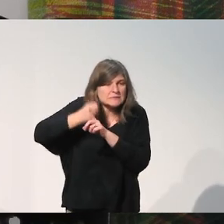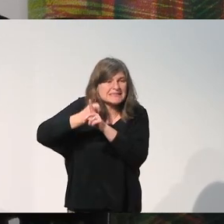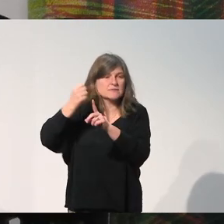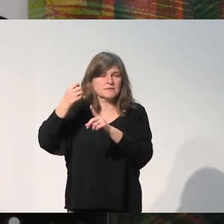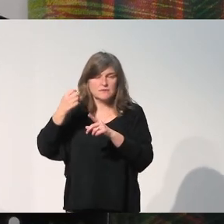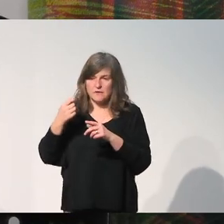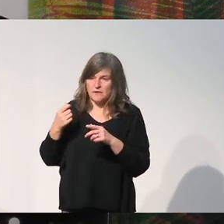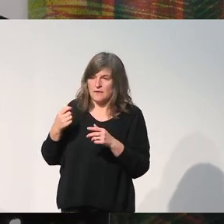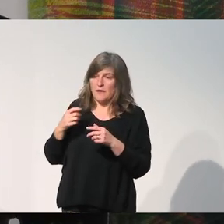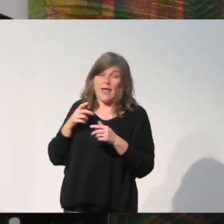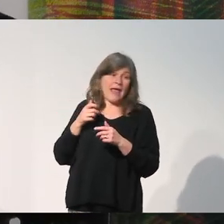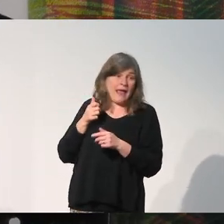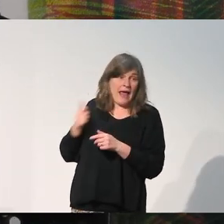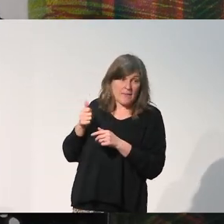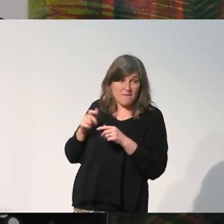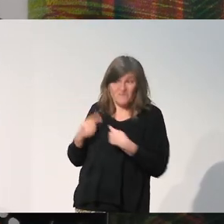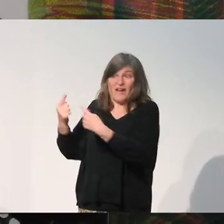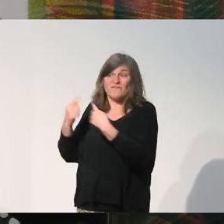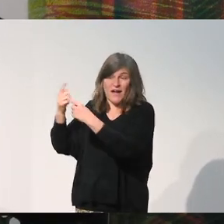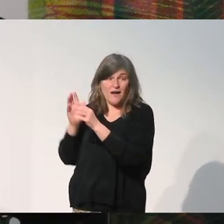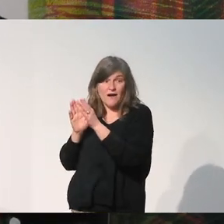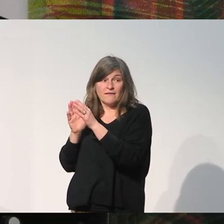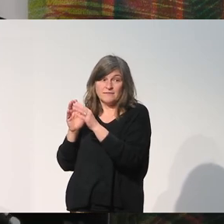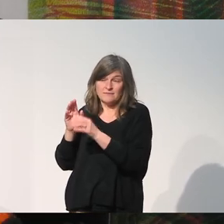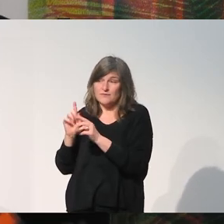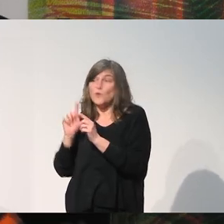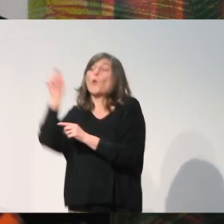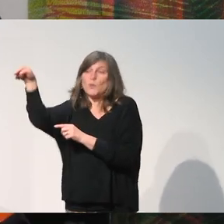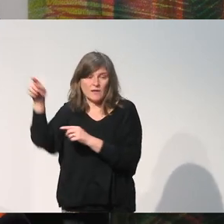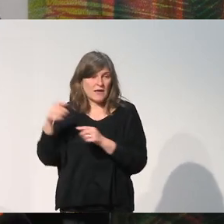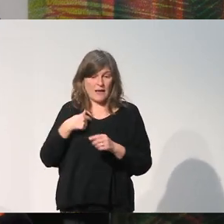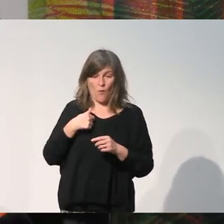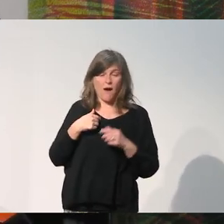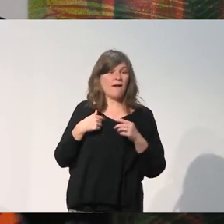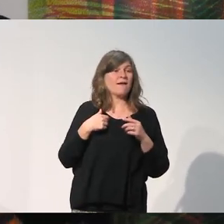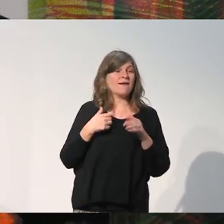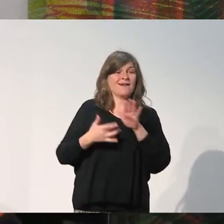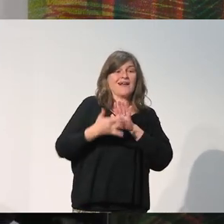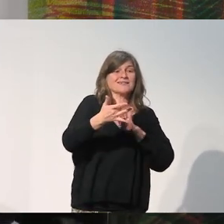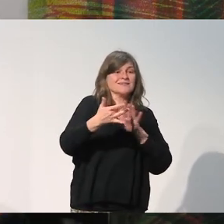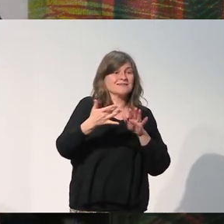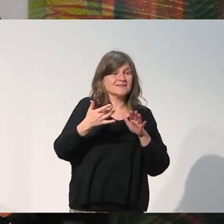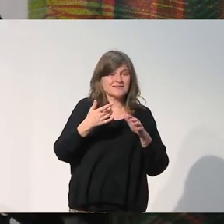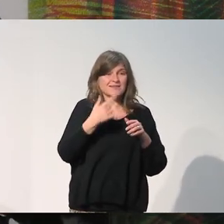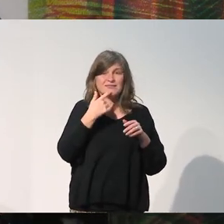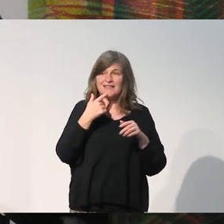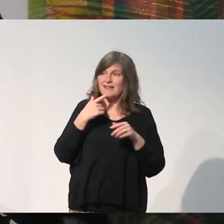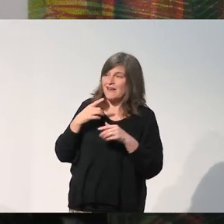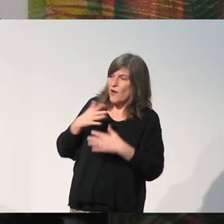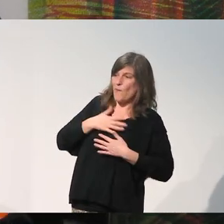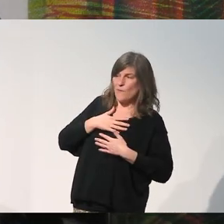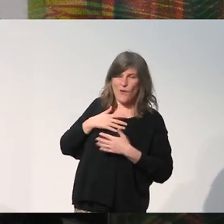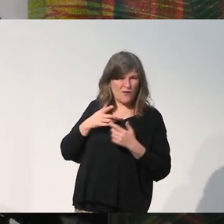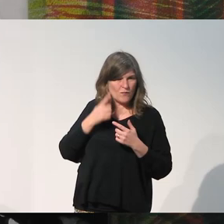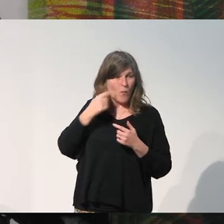appelait de l'autre côté. Et moi, en tant que fils d'exilé, quand je reviens au Liban à 20 ans, évidemment, je n'ai pas les mêmes peurs, la même transmission de cette peur de l'autre côté,